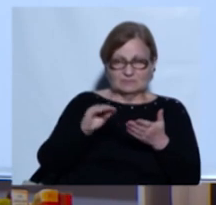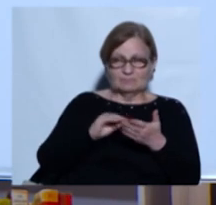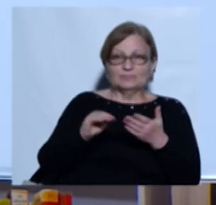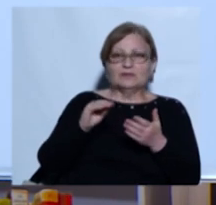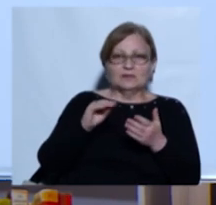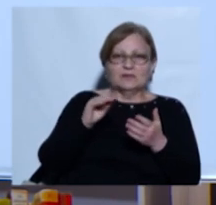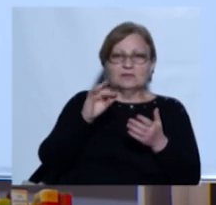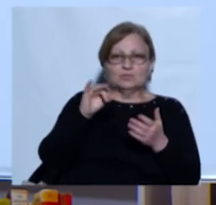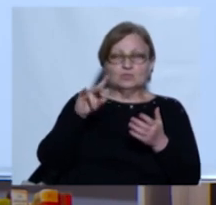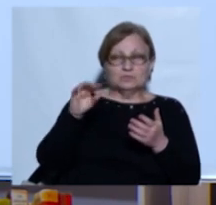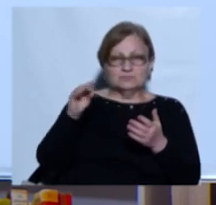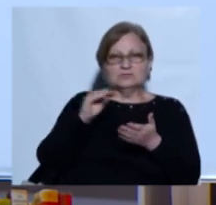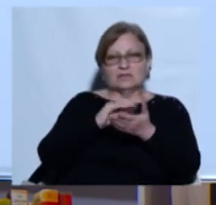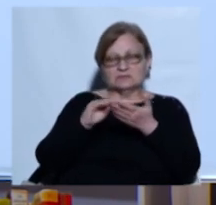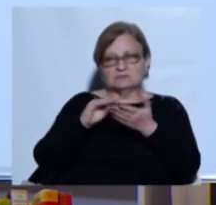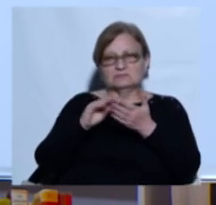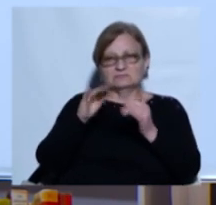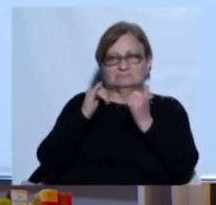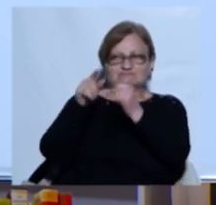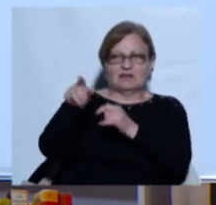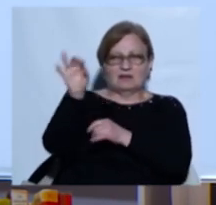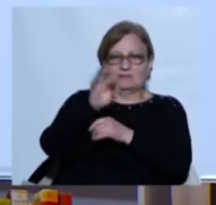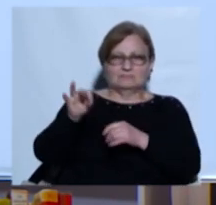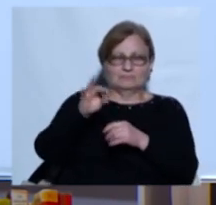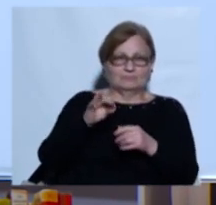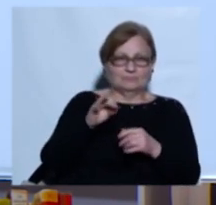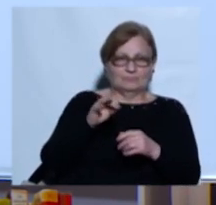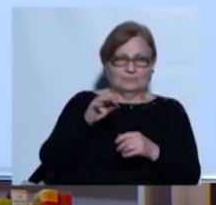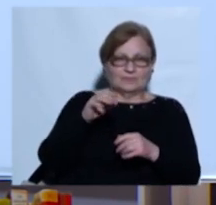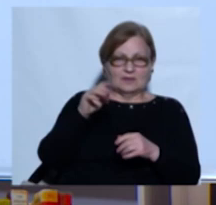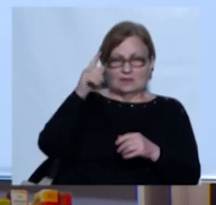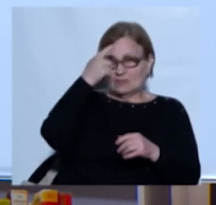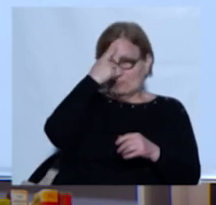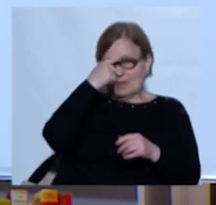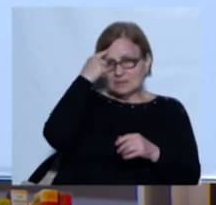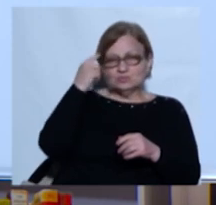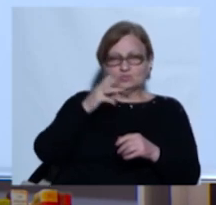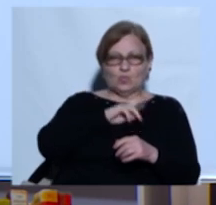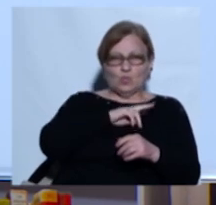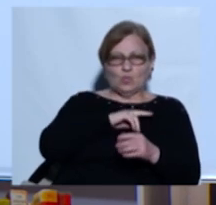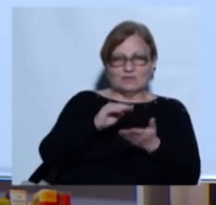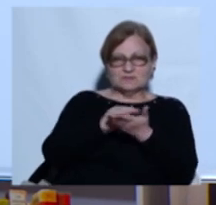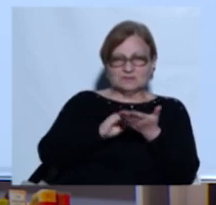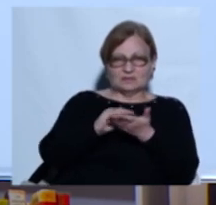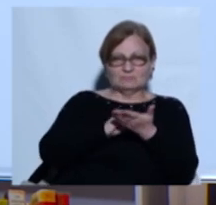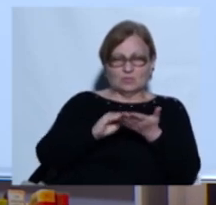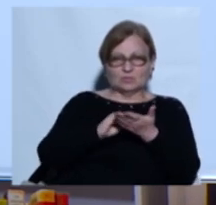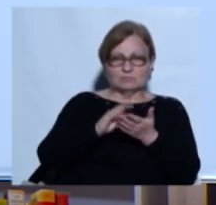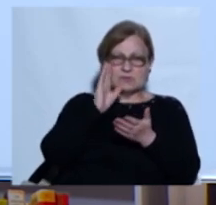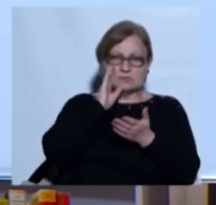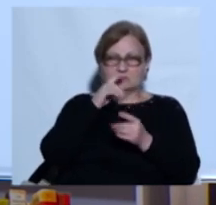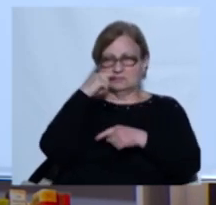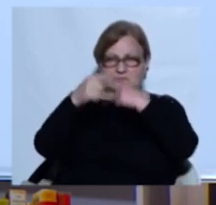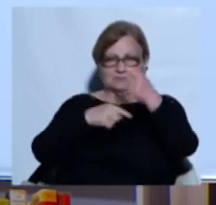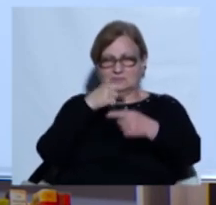იულიუს კეისარზე დაიწერება. და უსმინეთ ბორხეს: ბეც უყვარს გამეორებები, გადაძახილები,